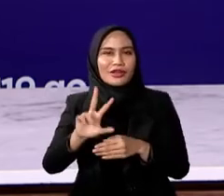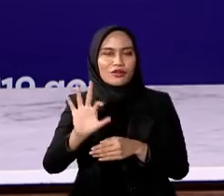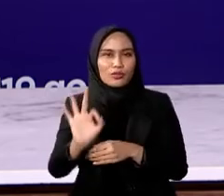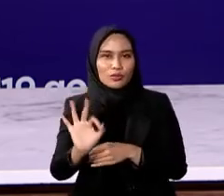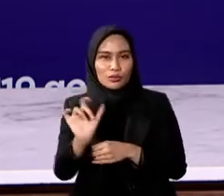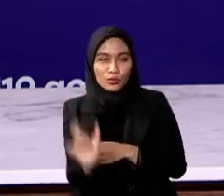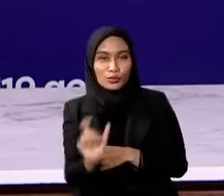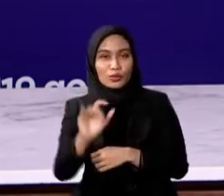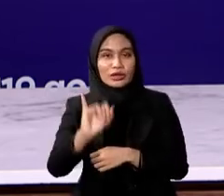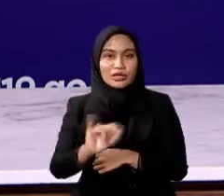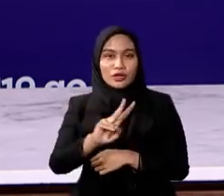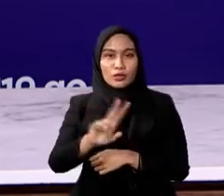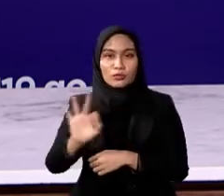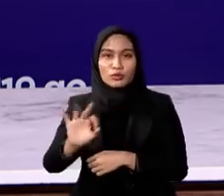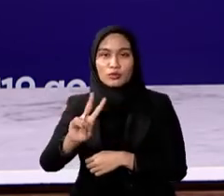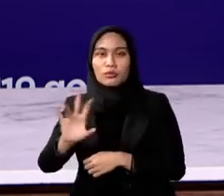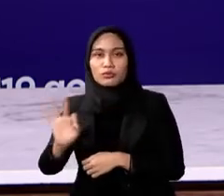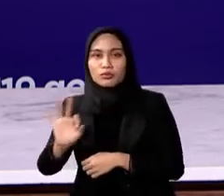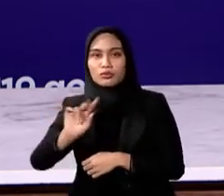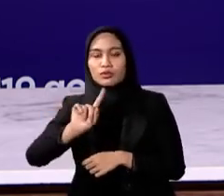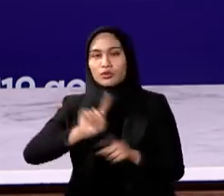VUI